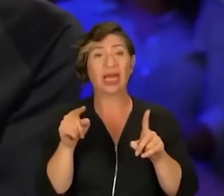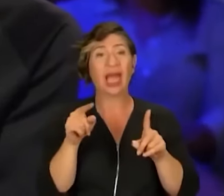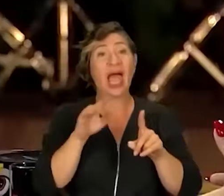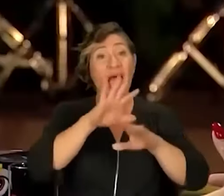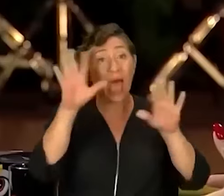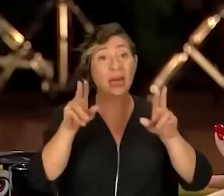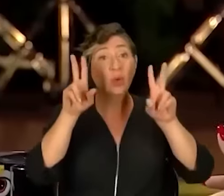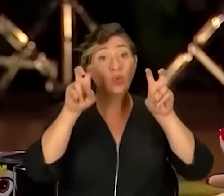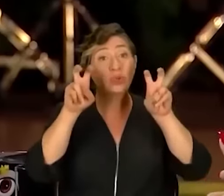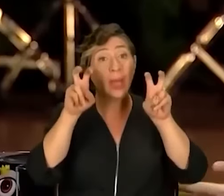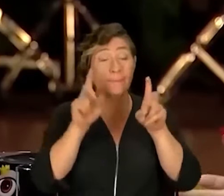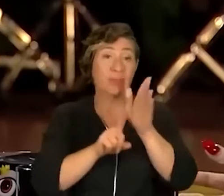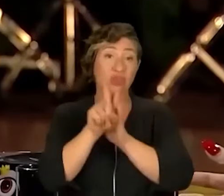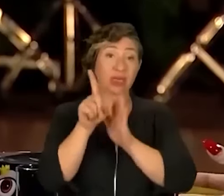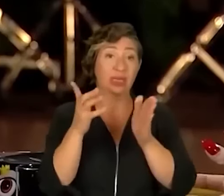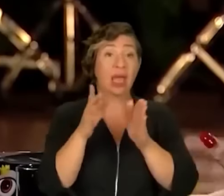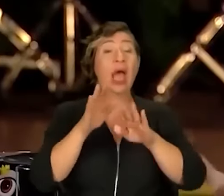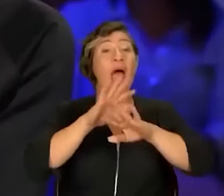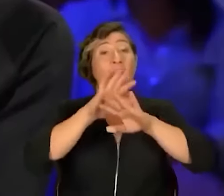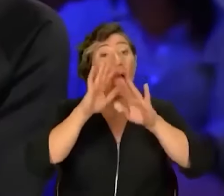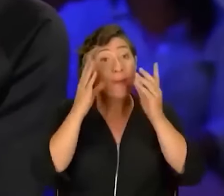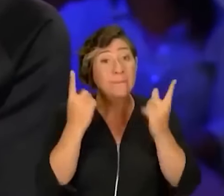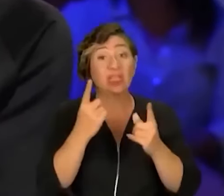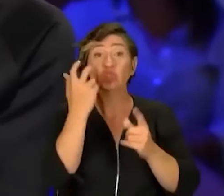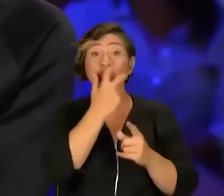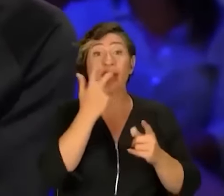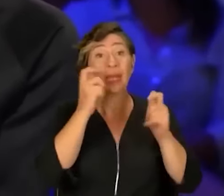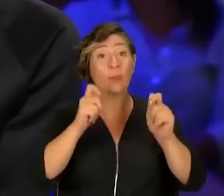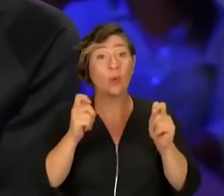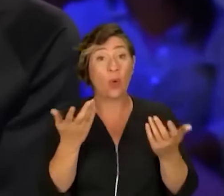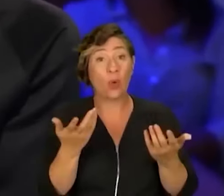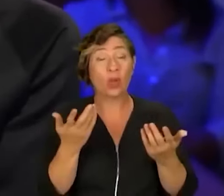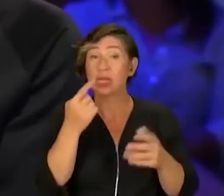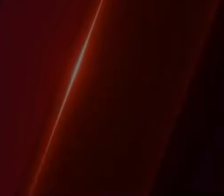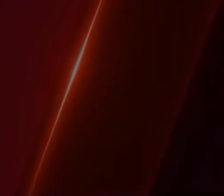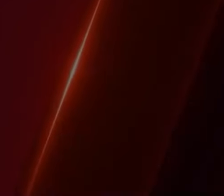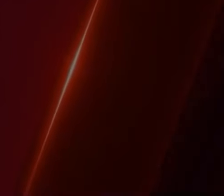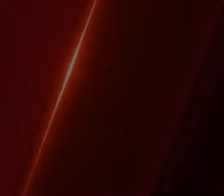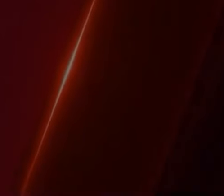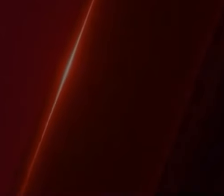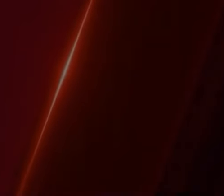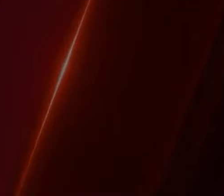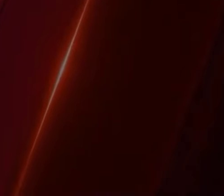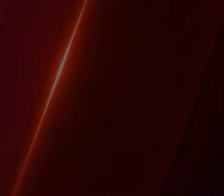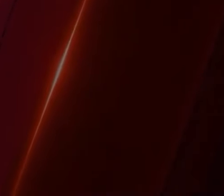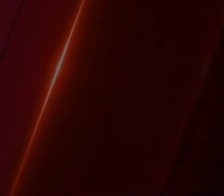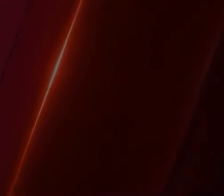k k ya her konuda çok başarılı çıkıyor Bir de şarkı söylüyor falan İnanılır gibi